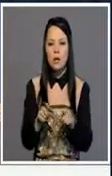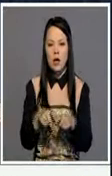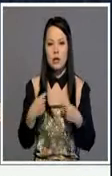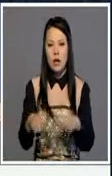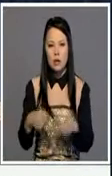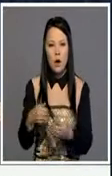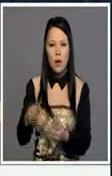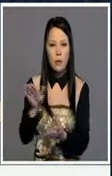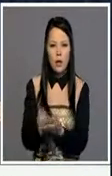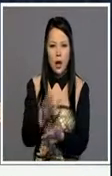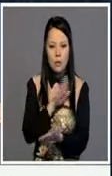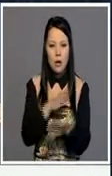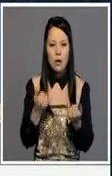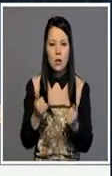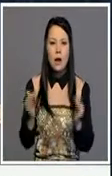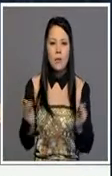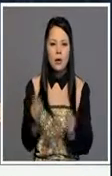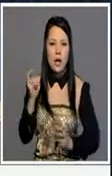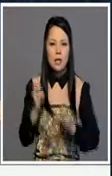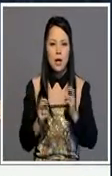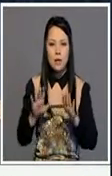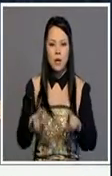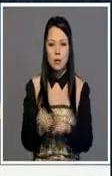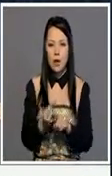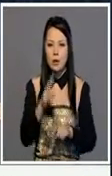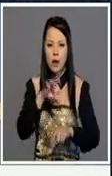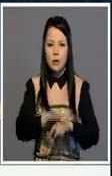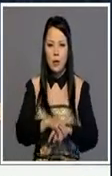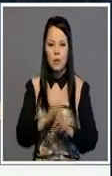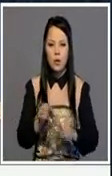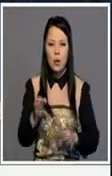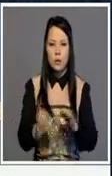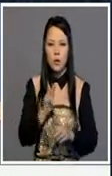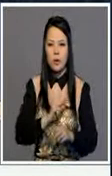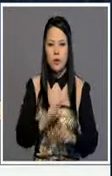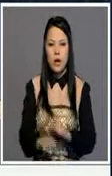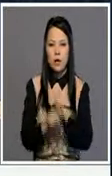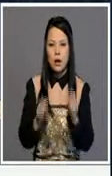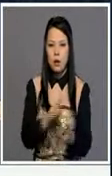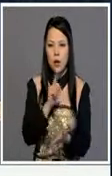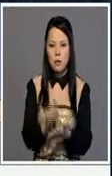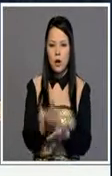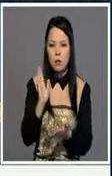бір астыртын цех бойынша, яғни қылмыстық сотқа жолданды, ал екіншісі бойынша сараптама